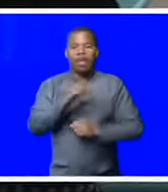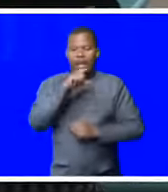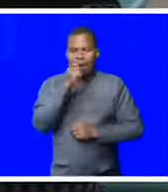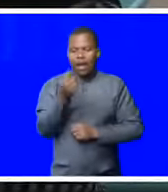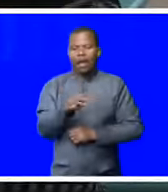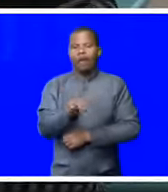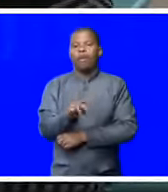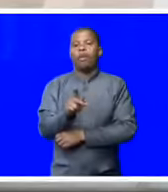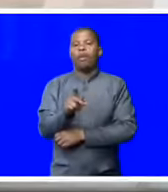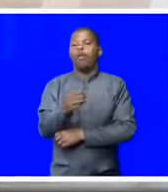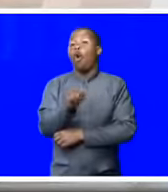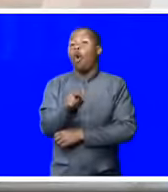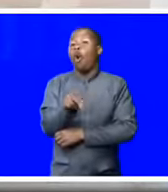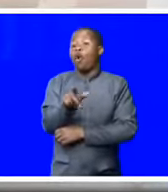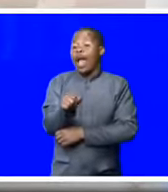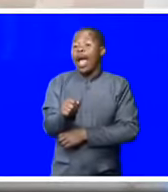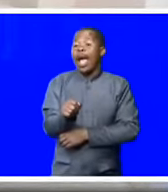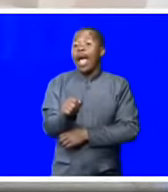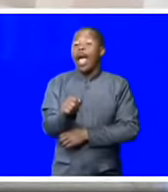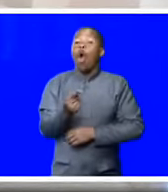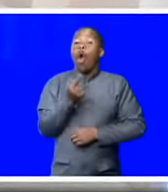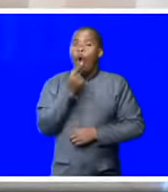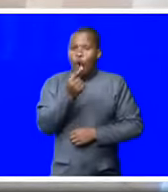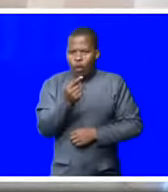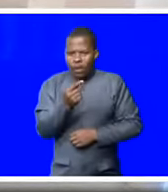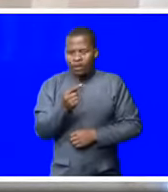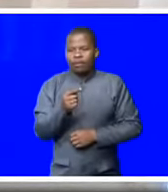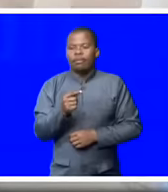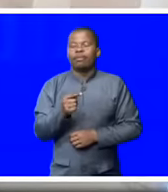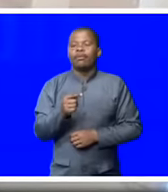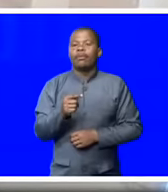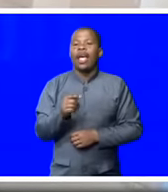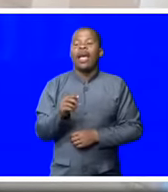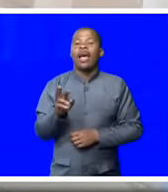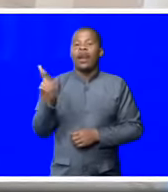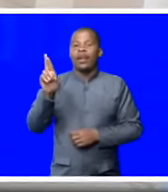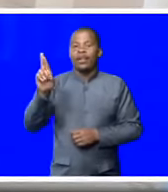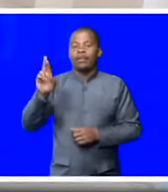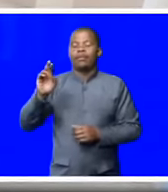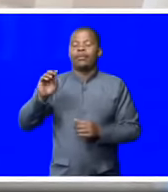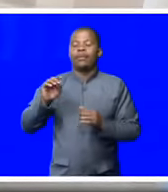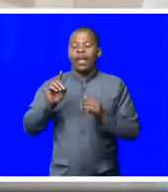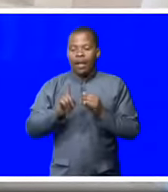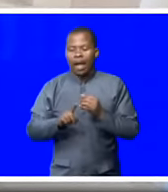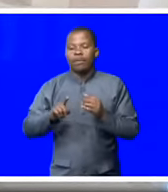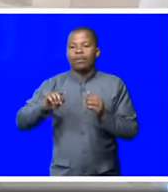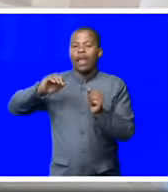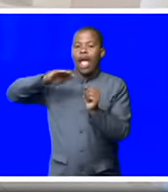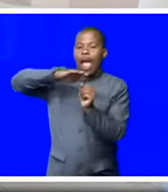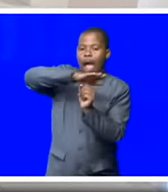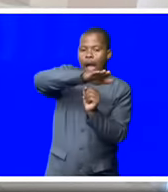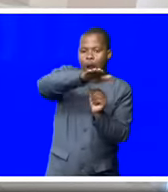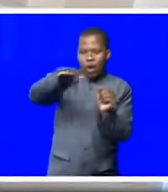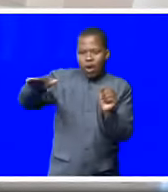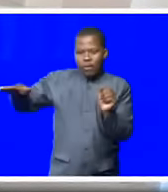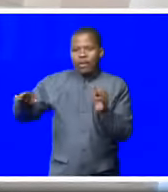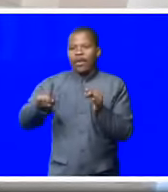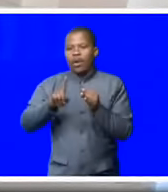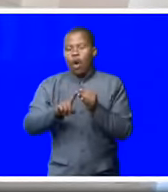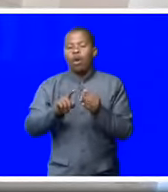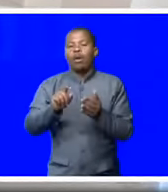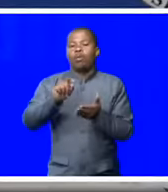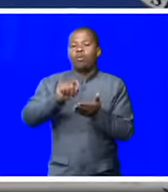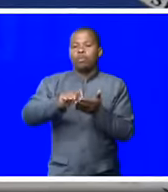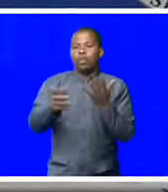ukuthi tinombolo tingeteki kakhulukati tindzawe letifa ekhatsi elubonjeni kanye naseshiselweni So basically it's just